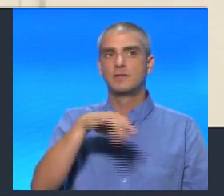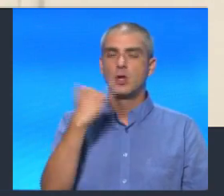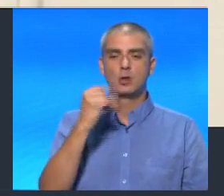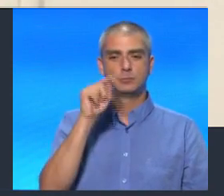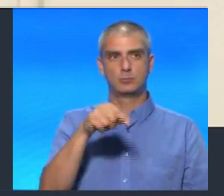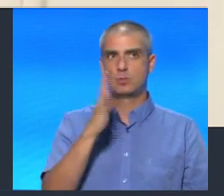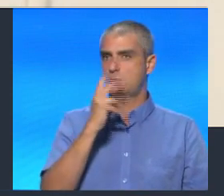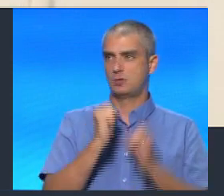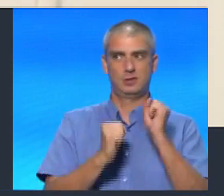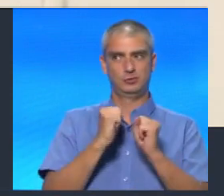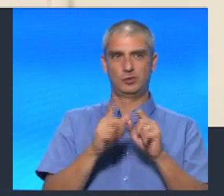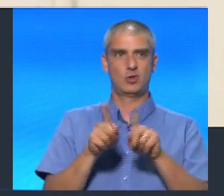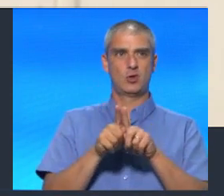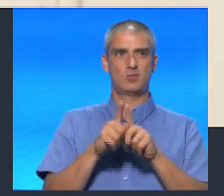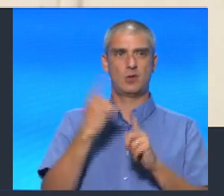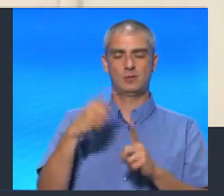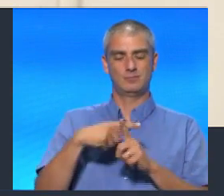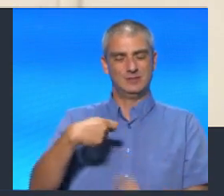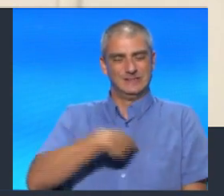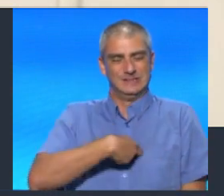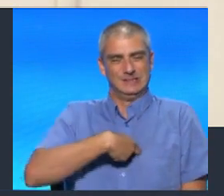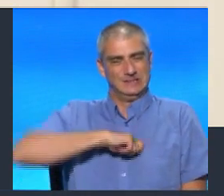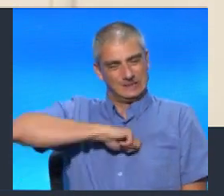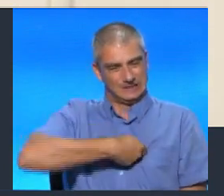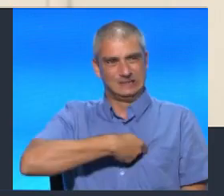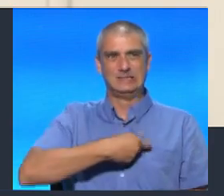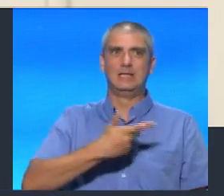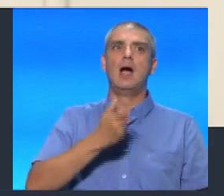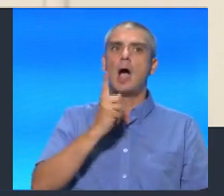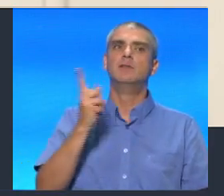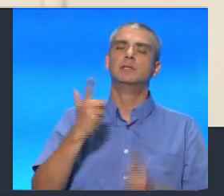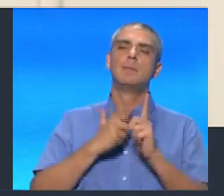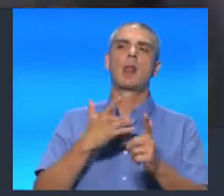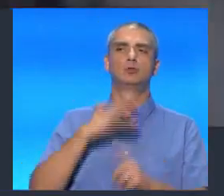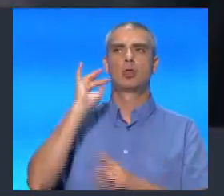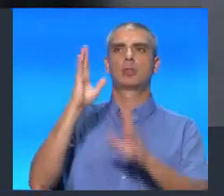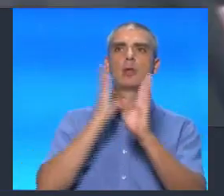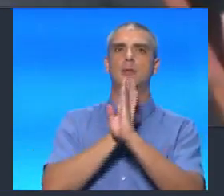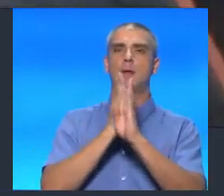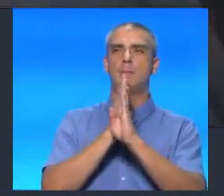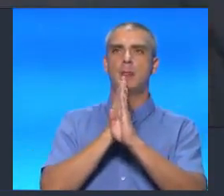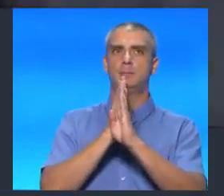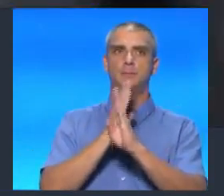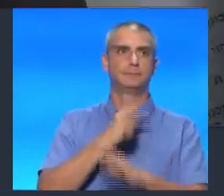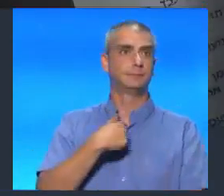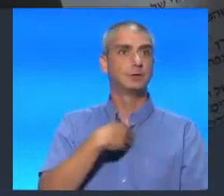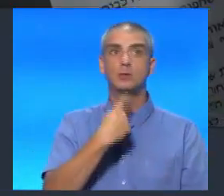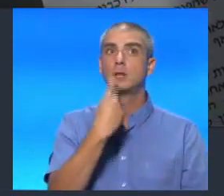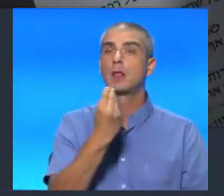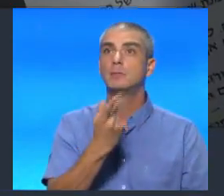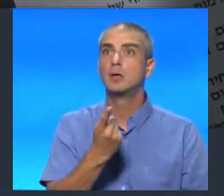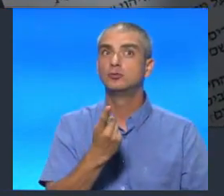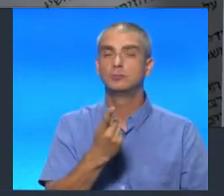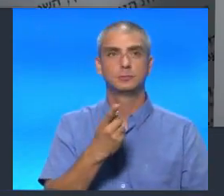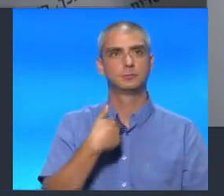נורא קשה, זה כאילו לתקוע פעם סכין בלב, אבל זה חלק מהמלחמה שלנו נגד המחבלים. רוצה להגיד משהו?